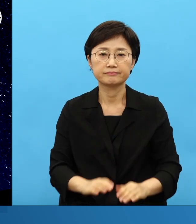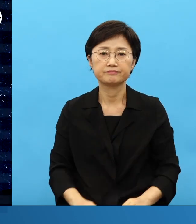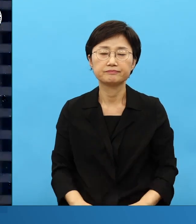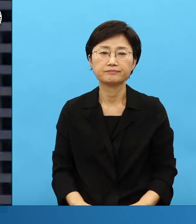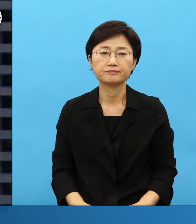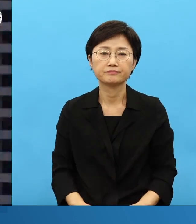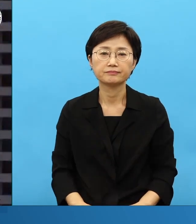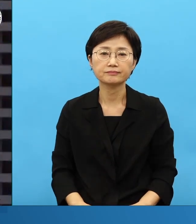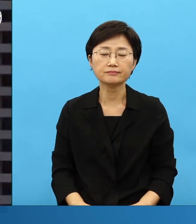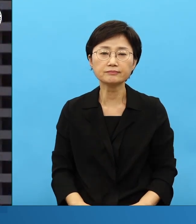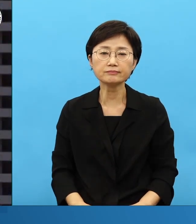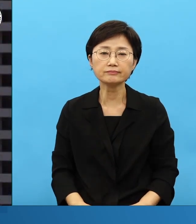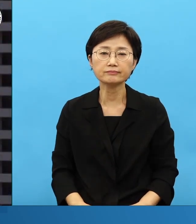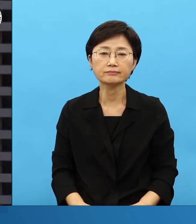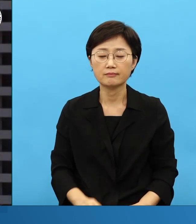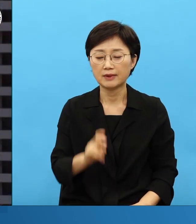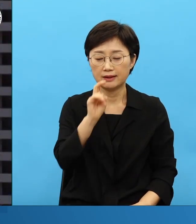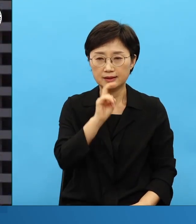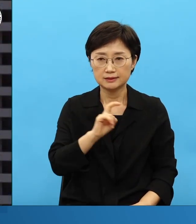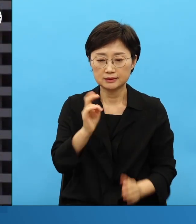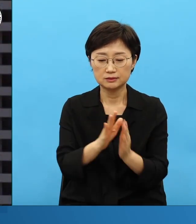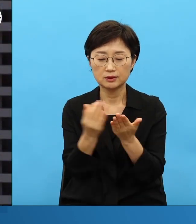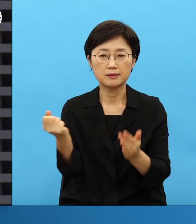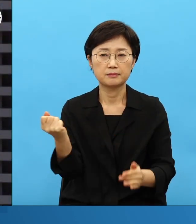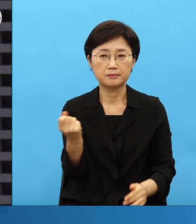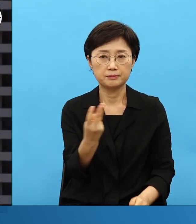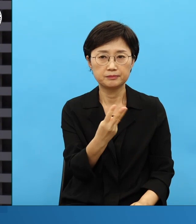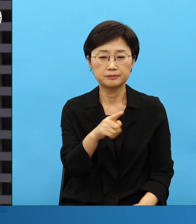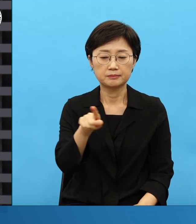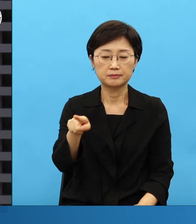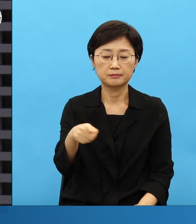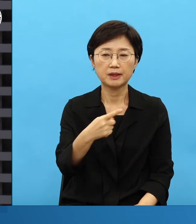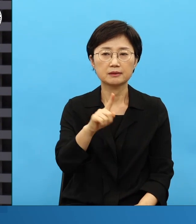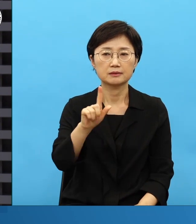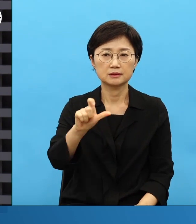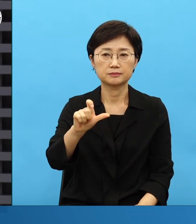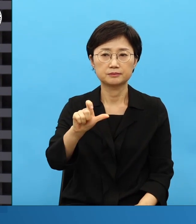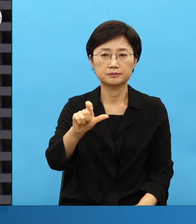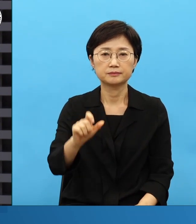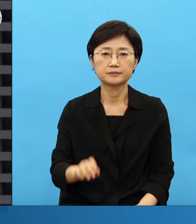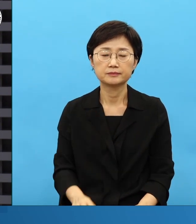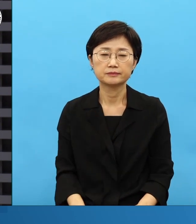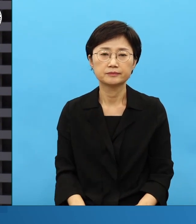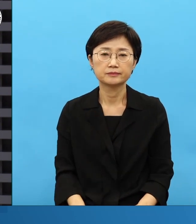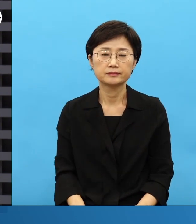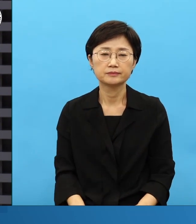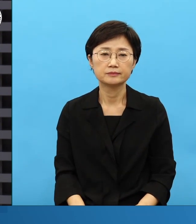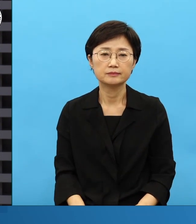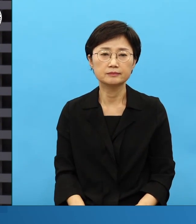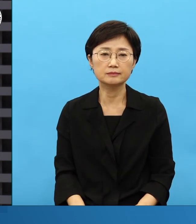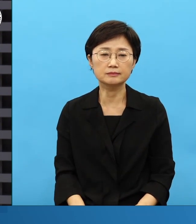아멘. 찬송 115장을 찬송 드립니다. Hymn 115.